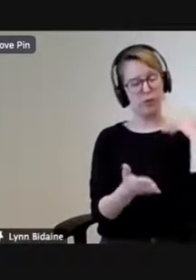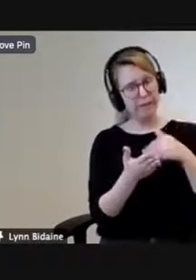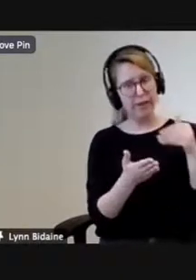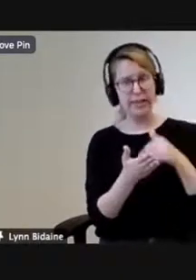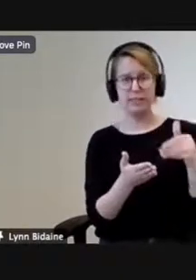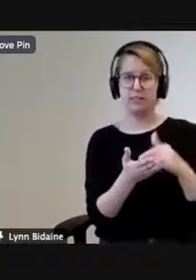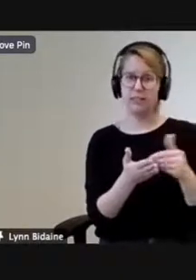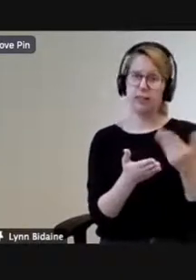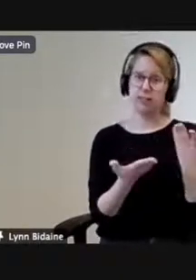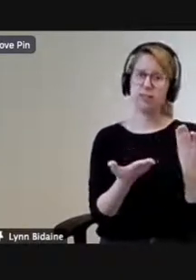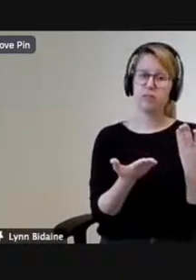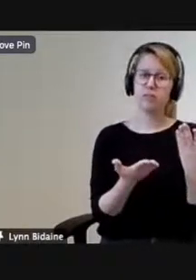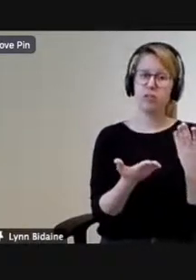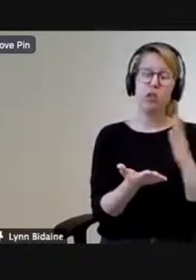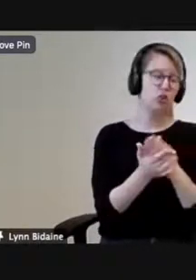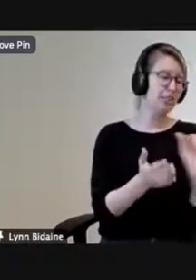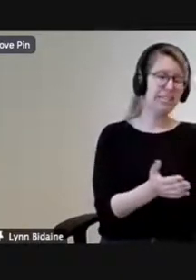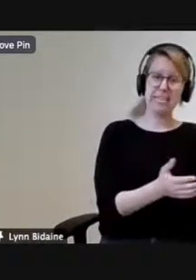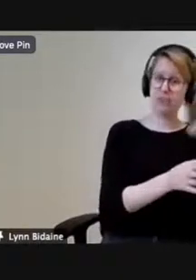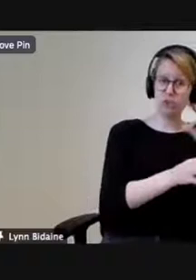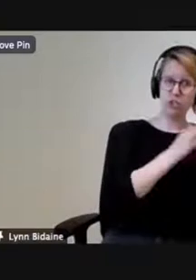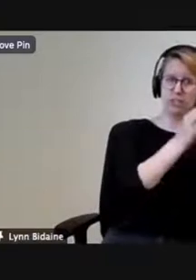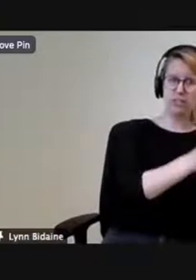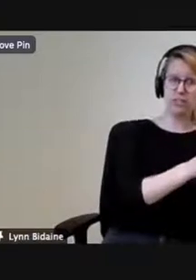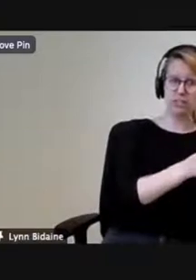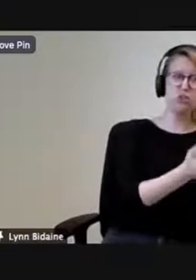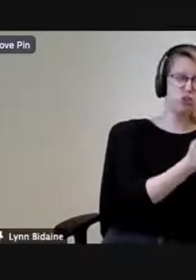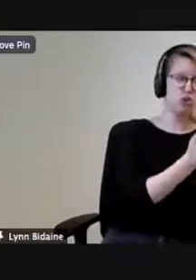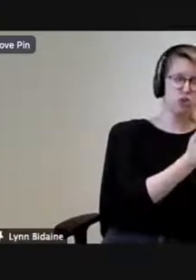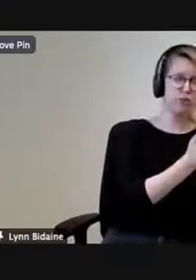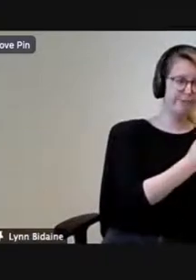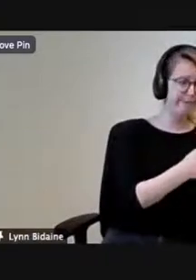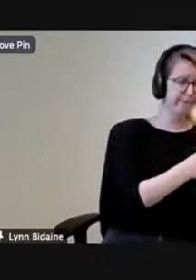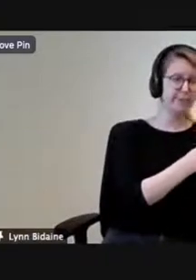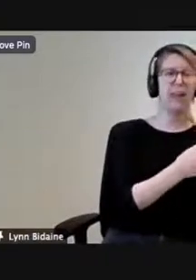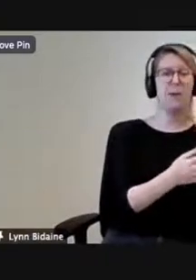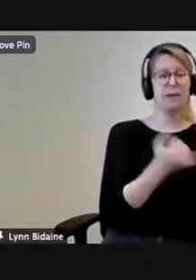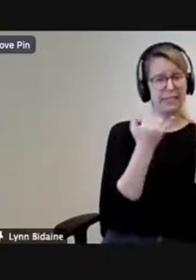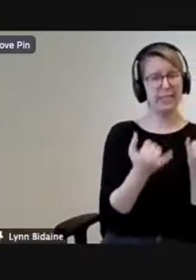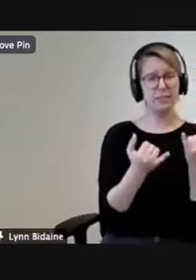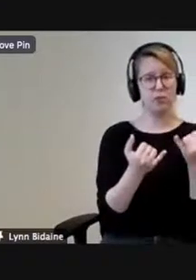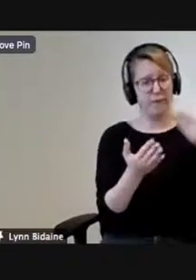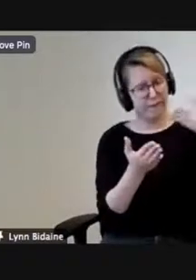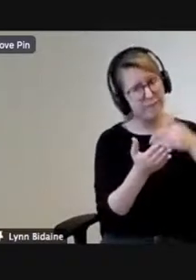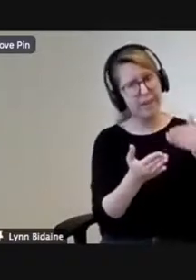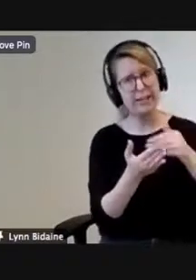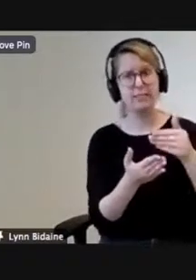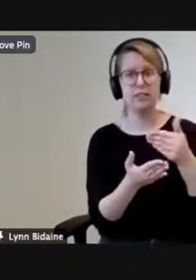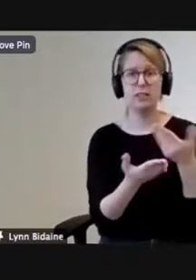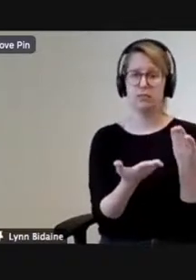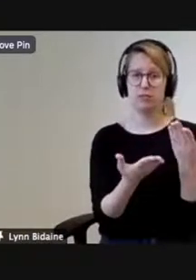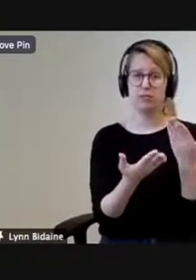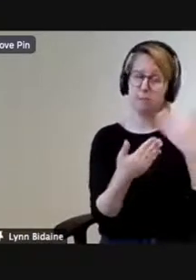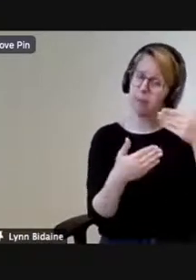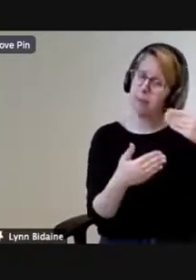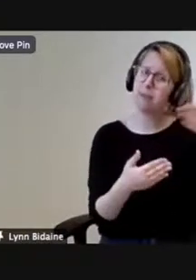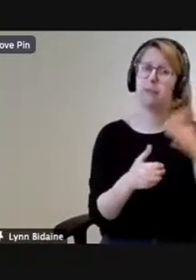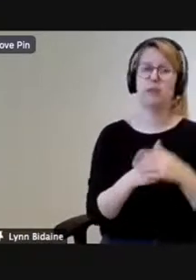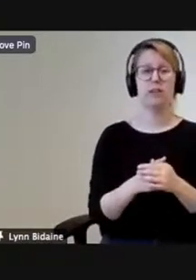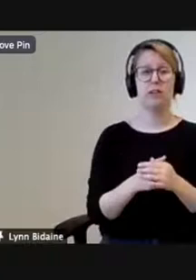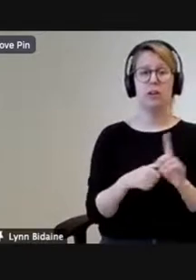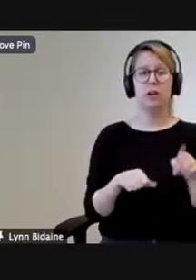stratégie. Et donc là, on aura toute une série de mesures pour améliorer les perspectives des personnes en situation de handicap sur le marché du travail,